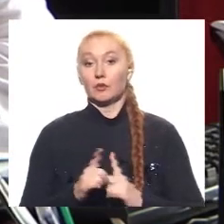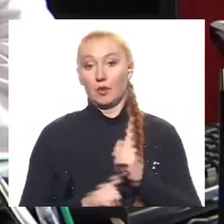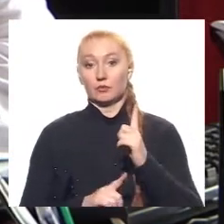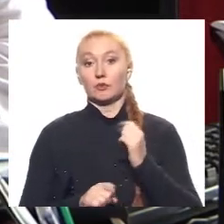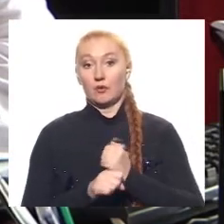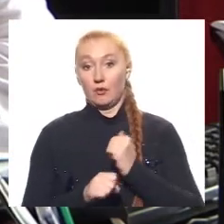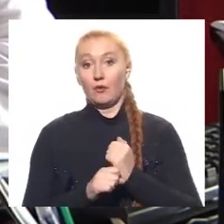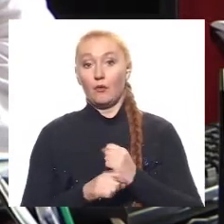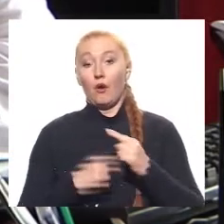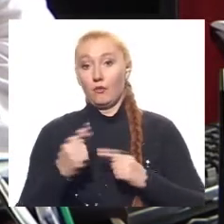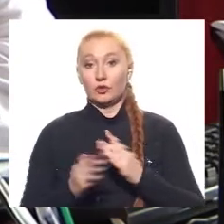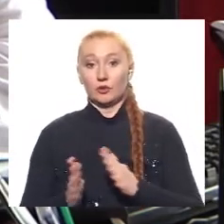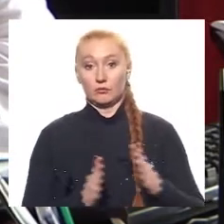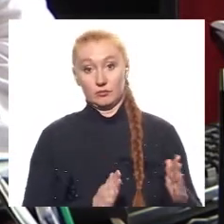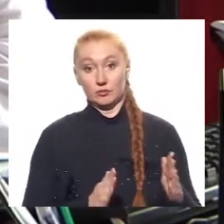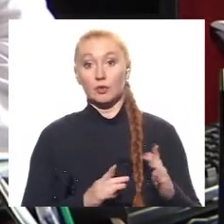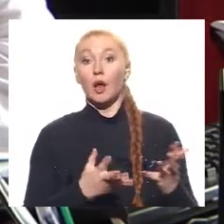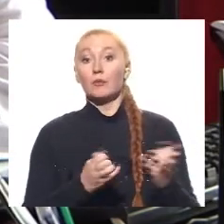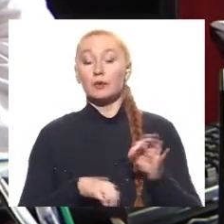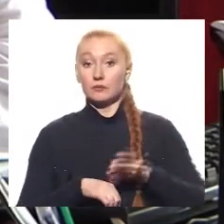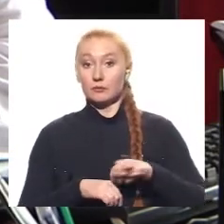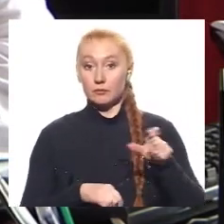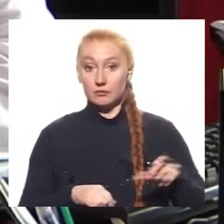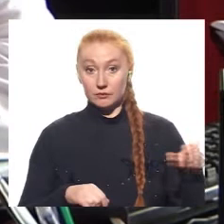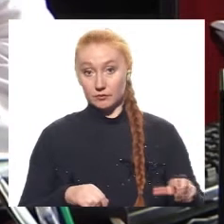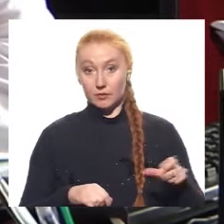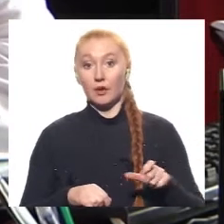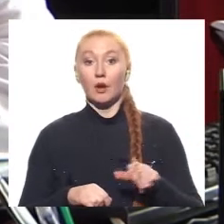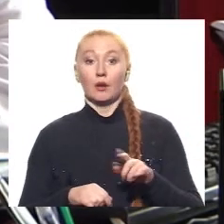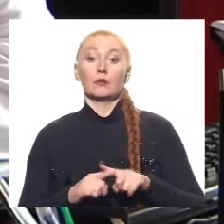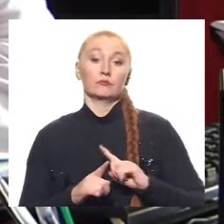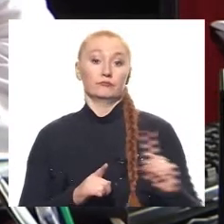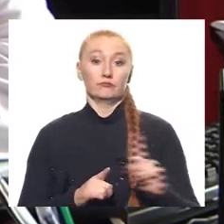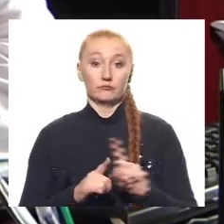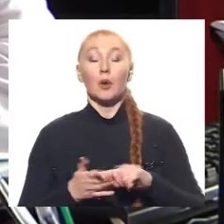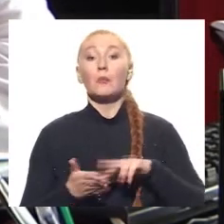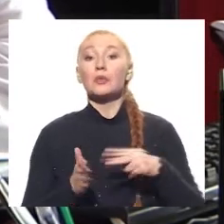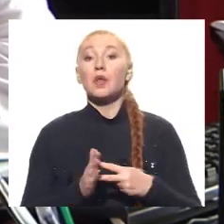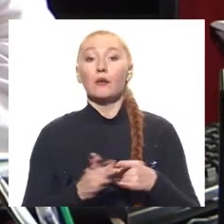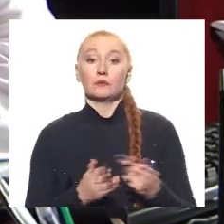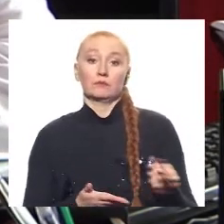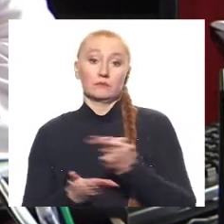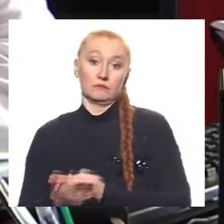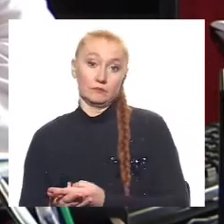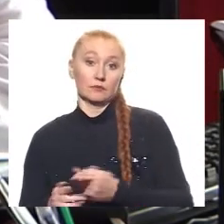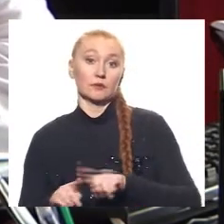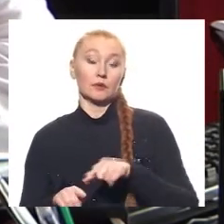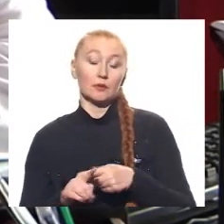в штатному режимі. Прийом хворих ургентних, планова госпіталізація згідно